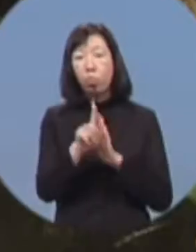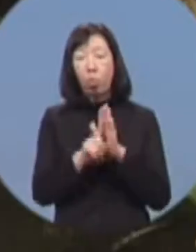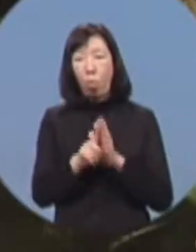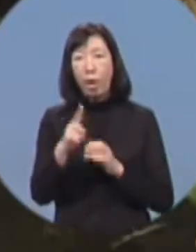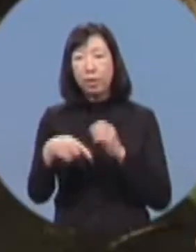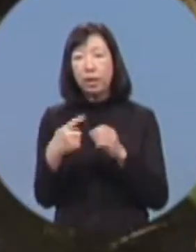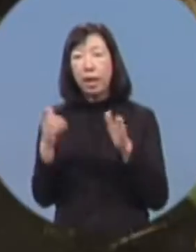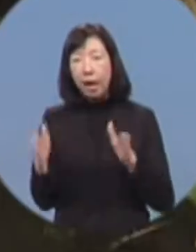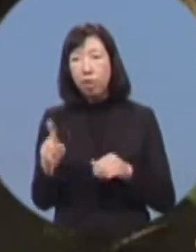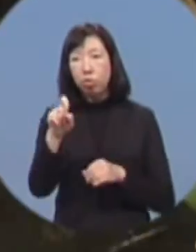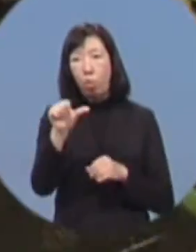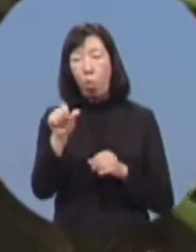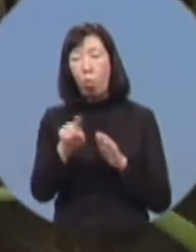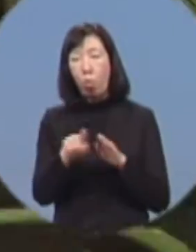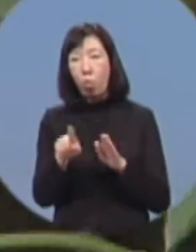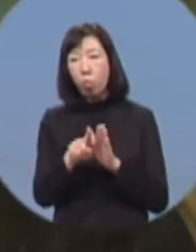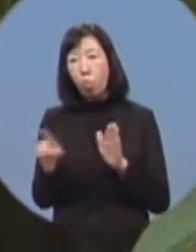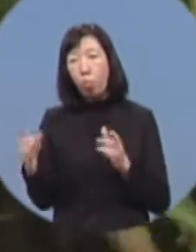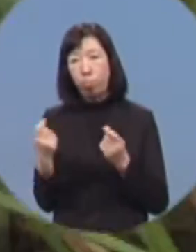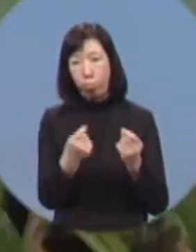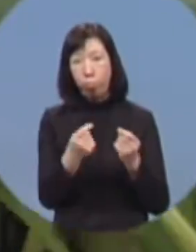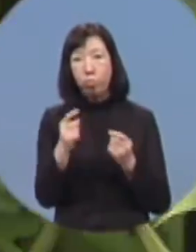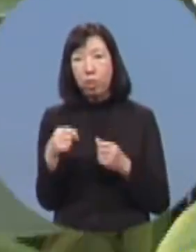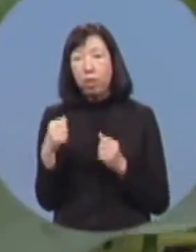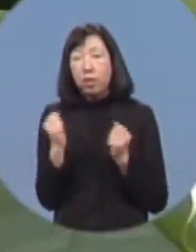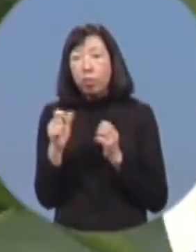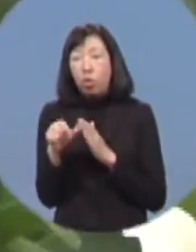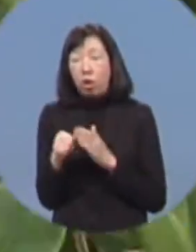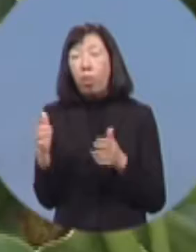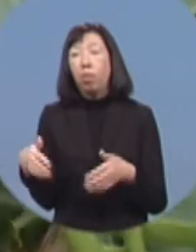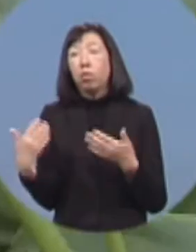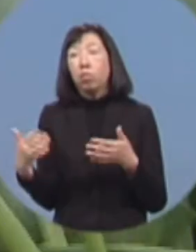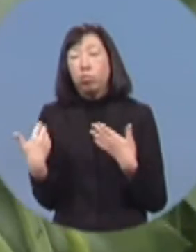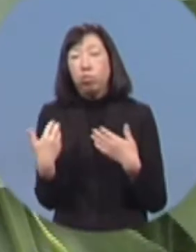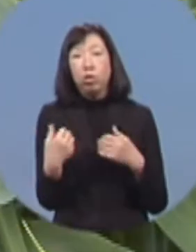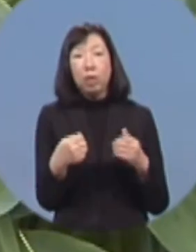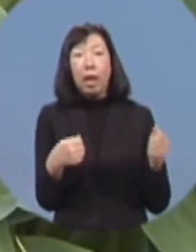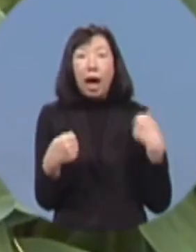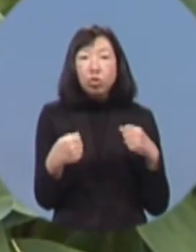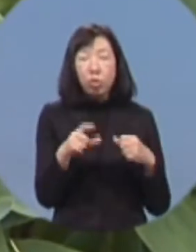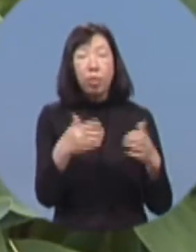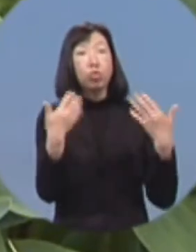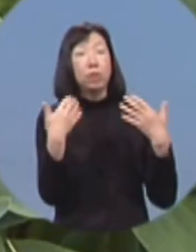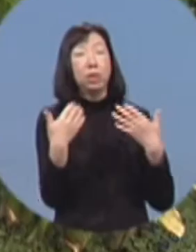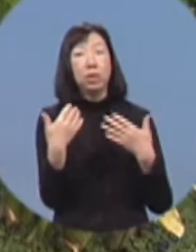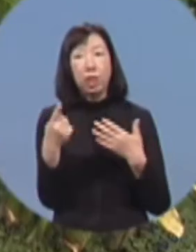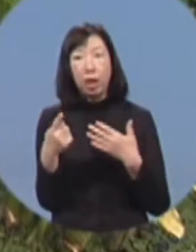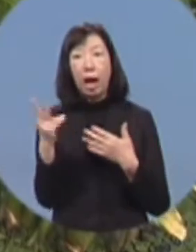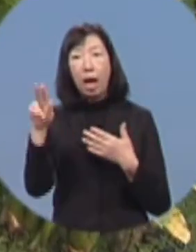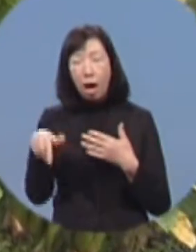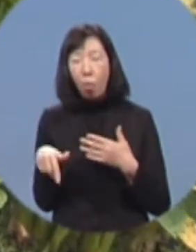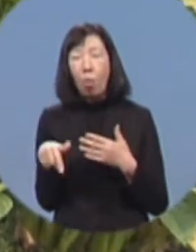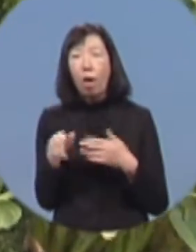年間を通して15度前後と安定しており、冬は暖かく夏は涼しいんです。でカラーの球根は夏